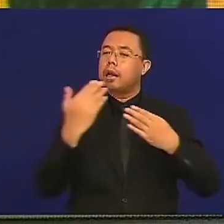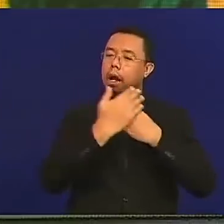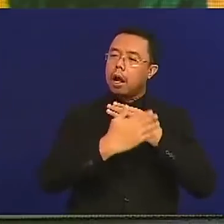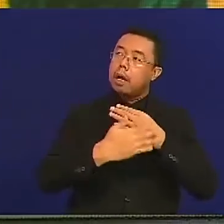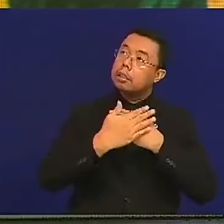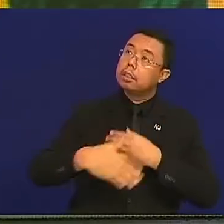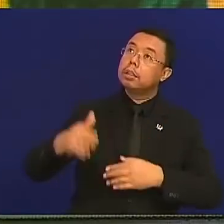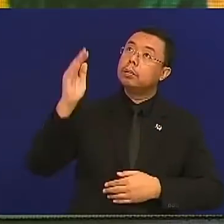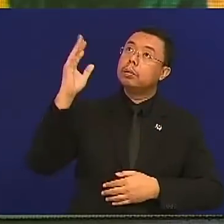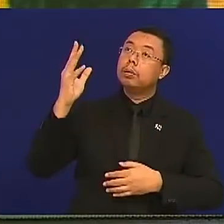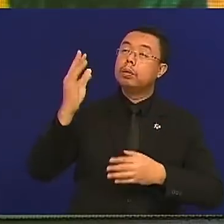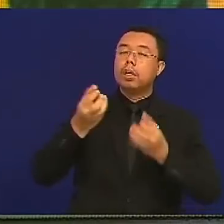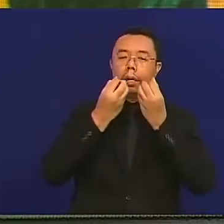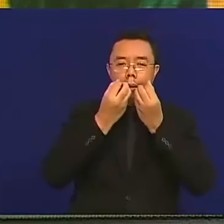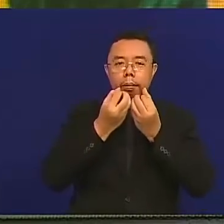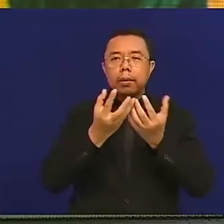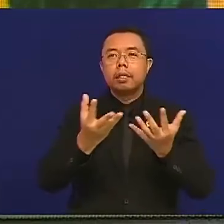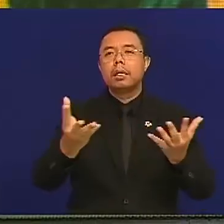menyatakan kasih-Mu,